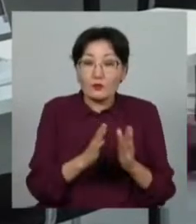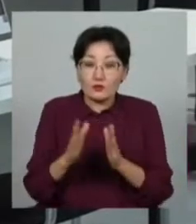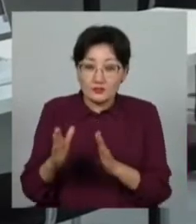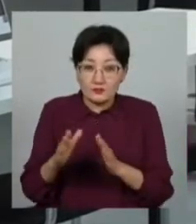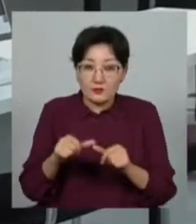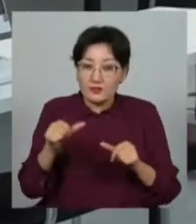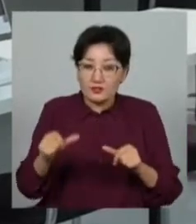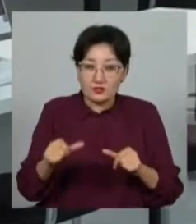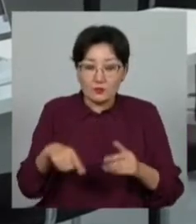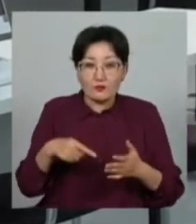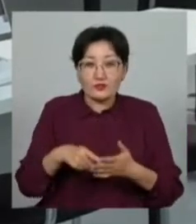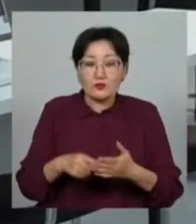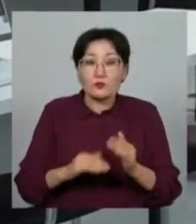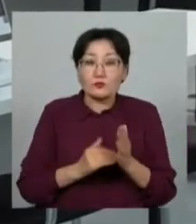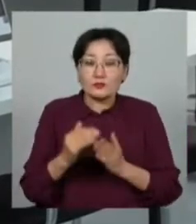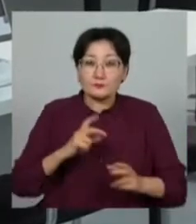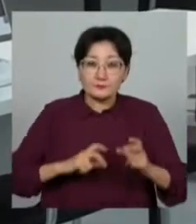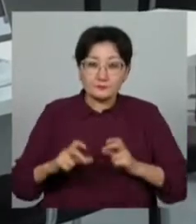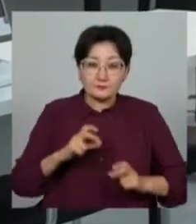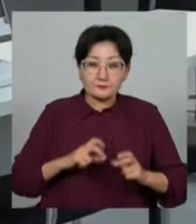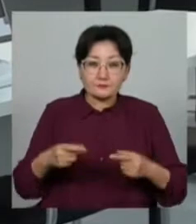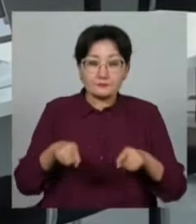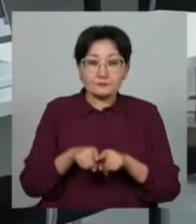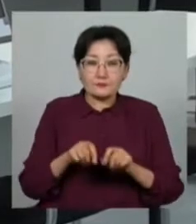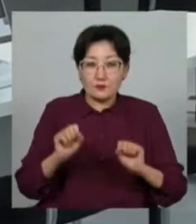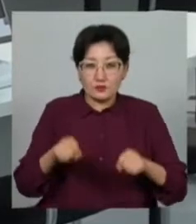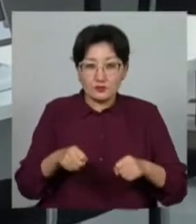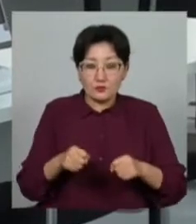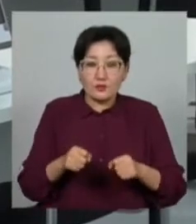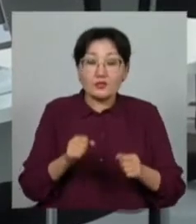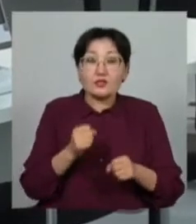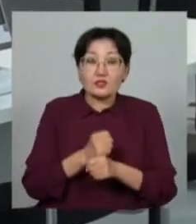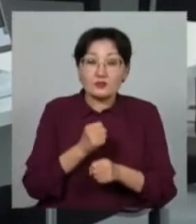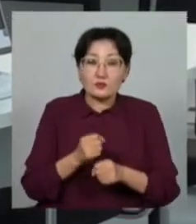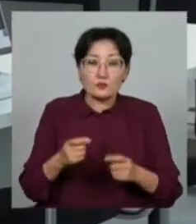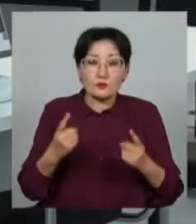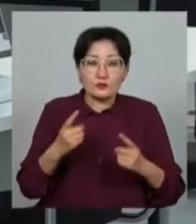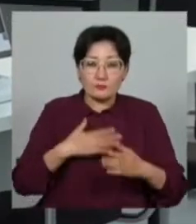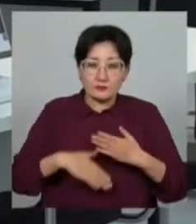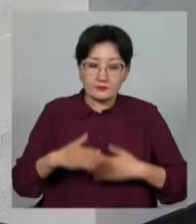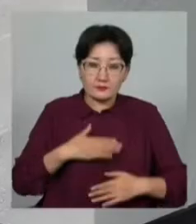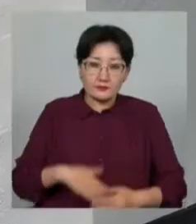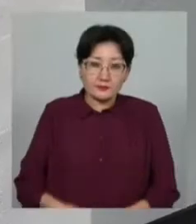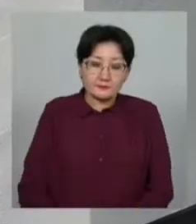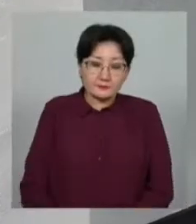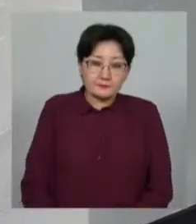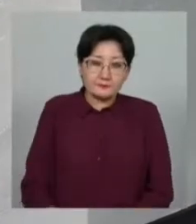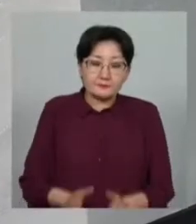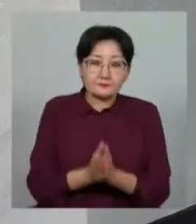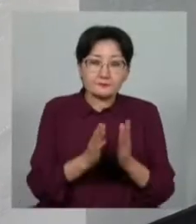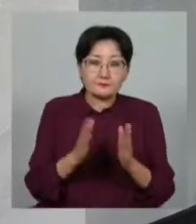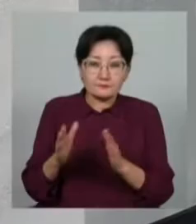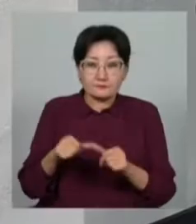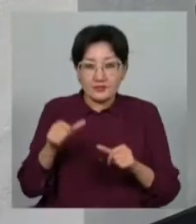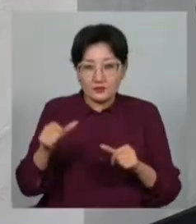өзі айрықша. Қаламыздағы жоғарғы оқу орындарында мұндай мүмкіндіктің жасалуы зор мақтаныш. Кітапхананың тағы